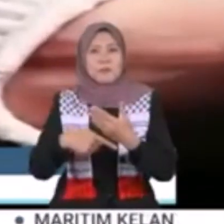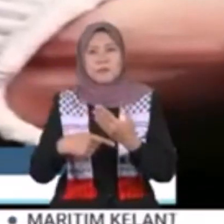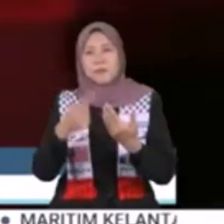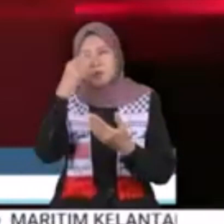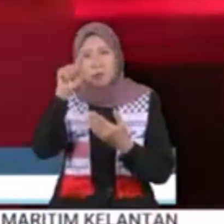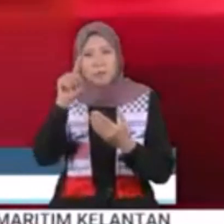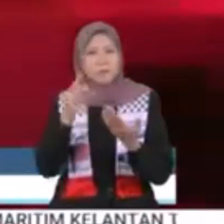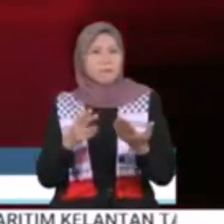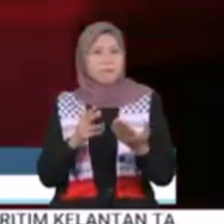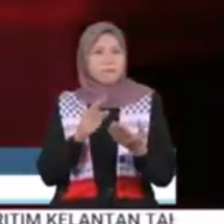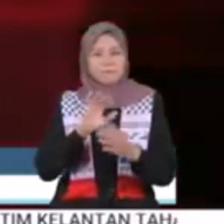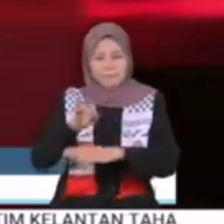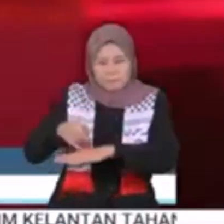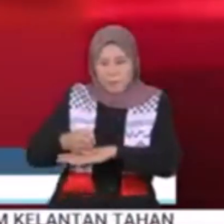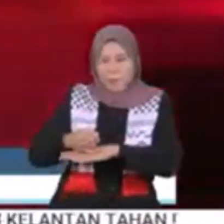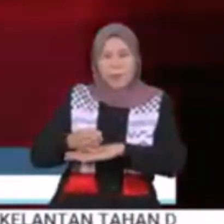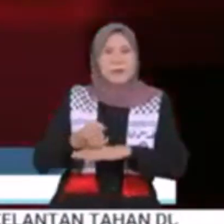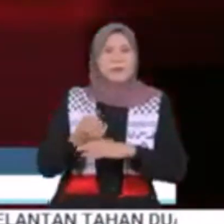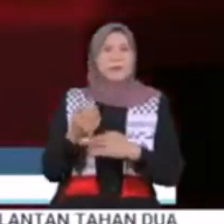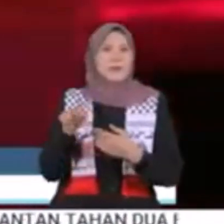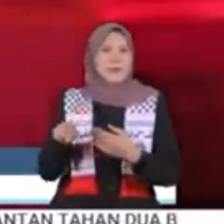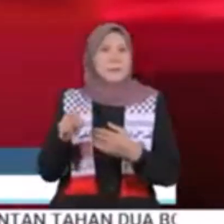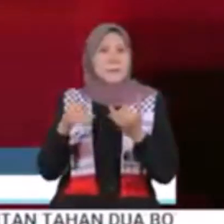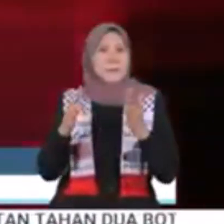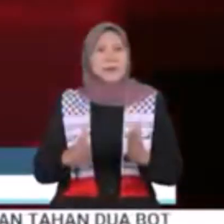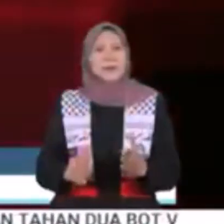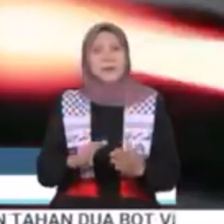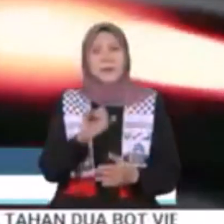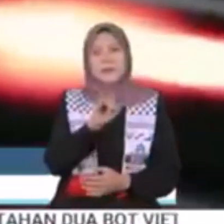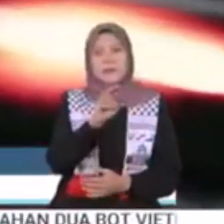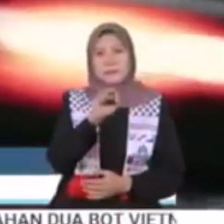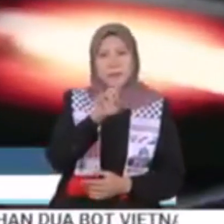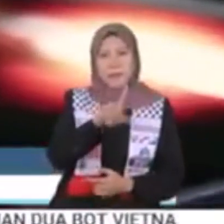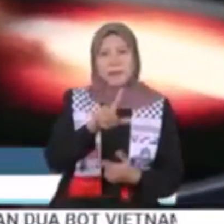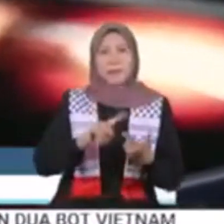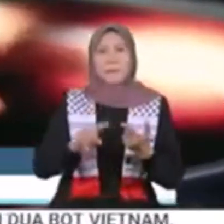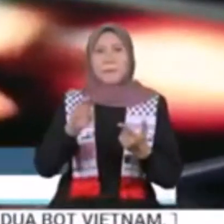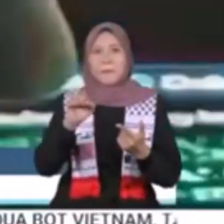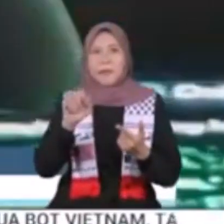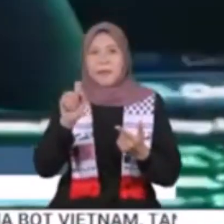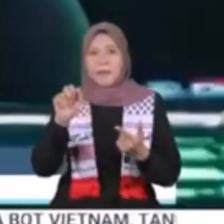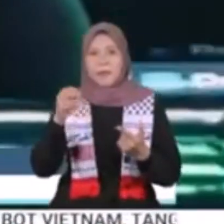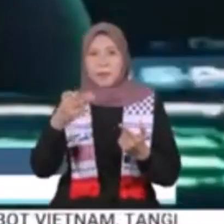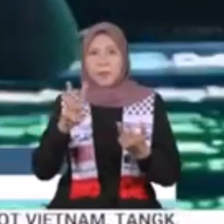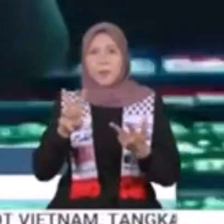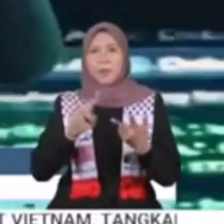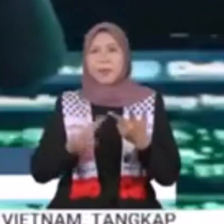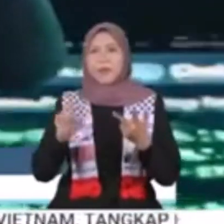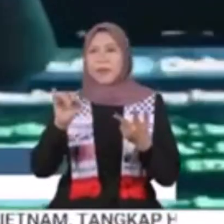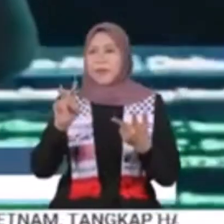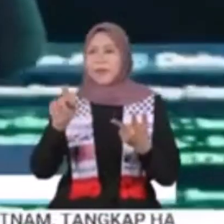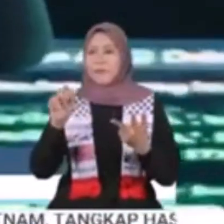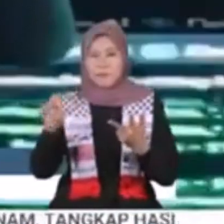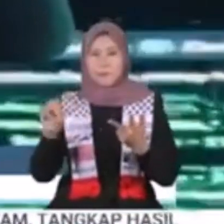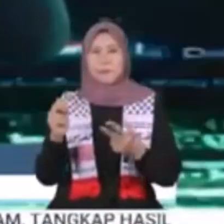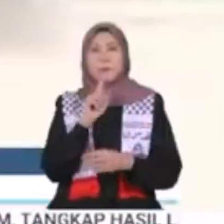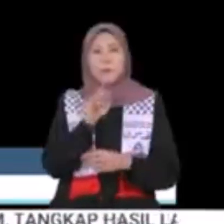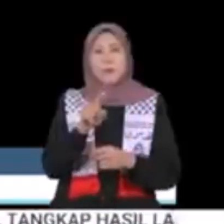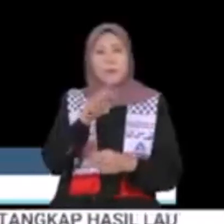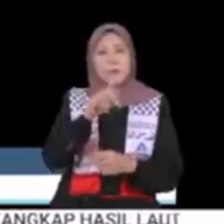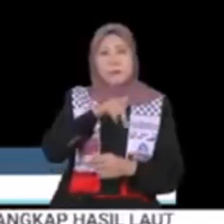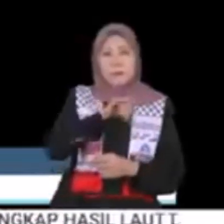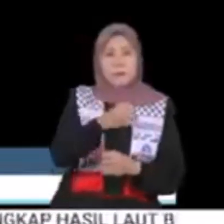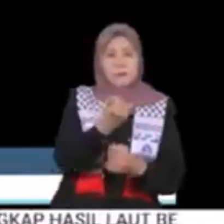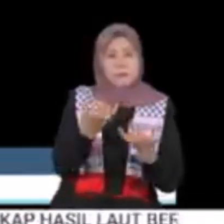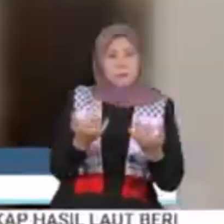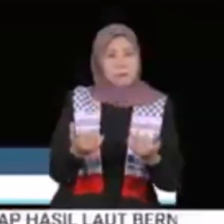mengisi kuota import bebas yang turut diisi oleh Ismail Akinade, Matthew Steenordin dan Ivan Mahmud. Sementara itu, Pilz yang